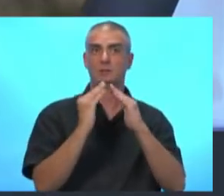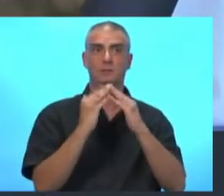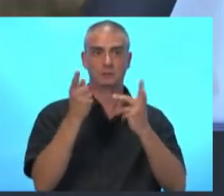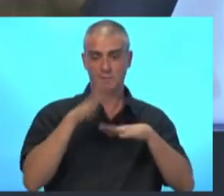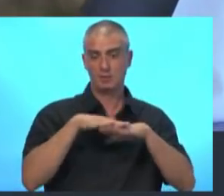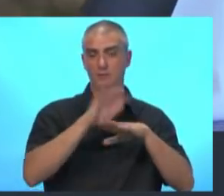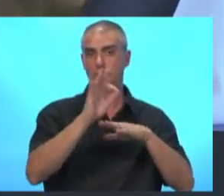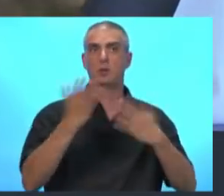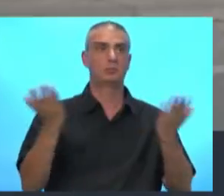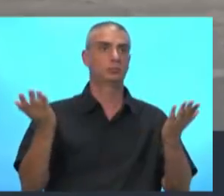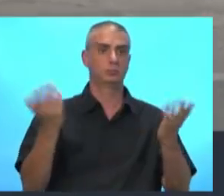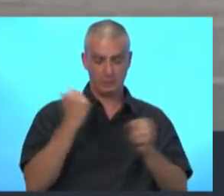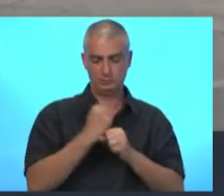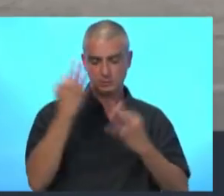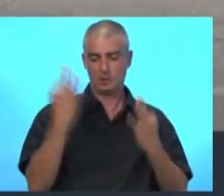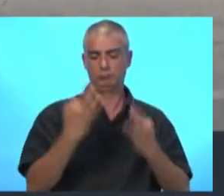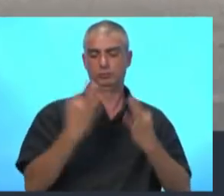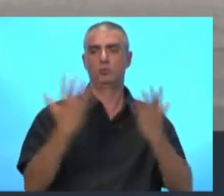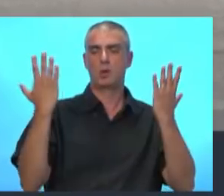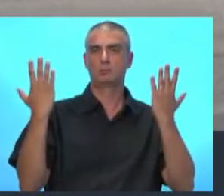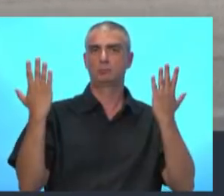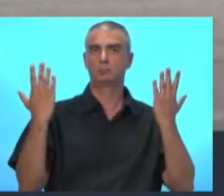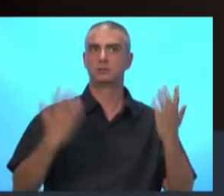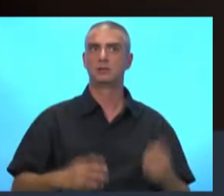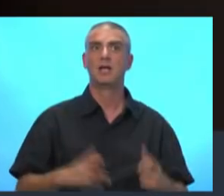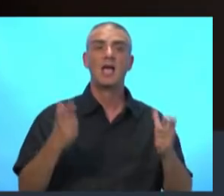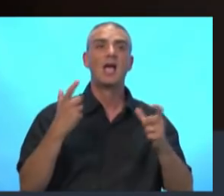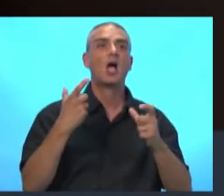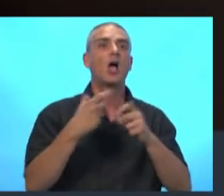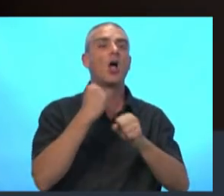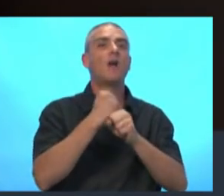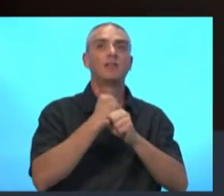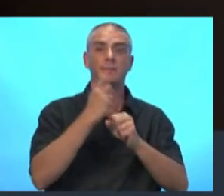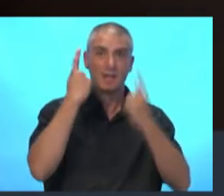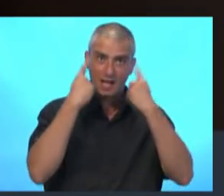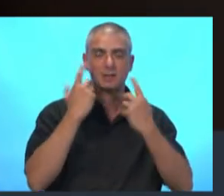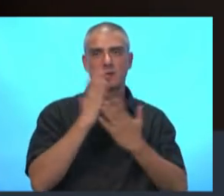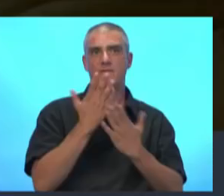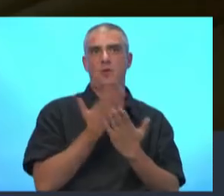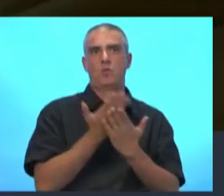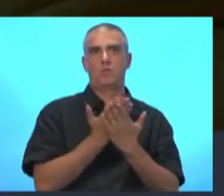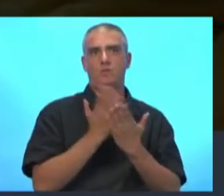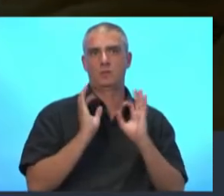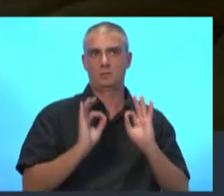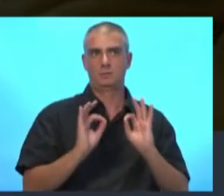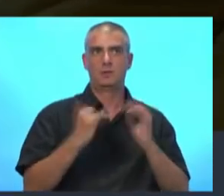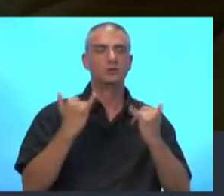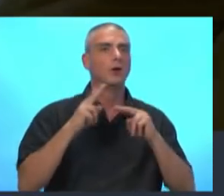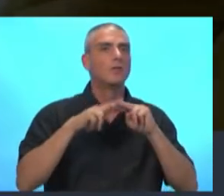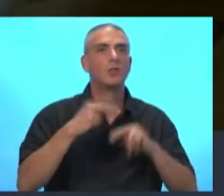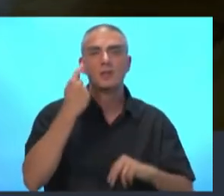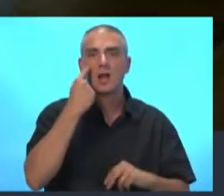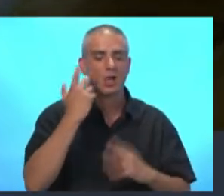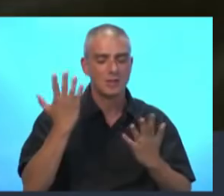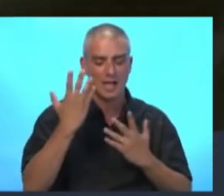שלך, אז מילאת אותו א' א'. חברת העובדים החרדית היא כבר עובדה קיימת. כעת נותר רק לראות כיצד